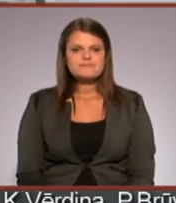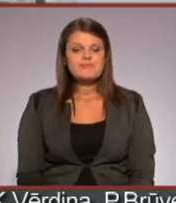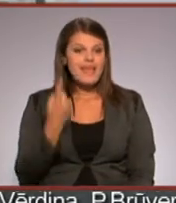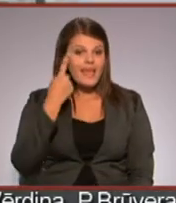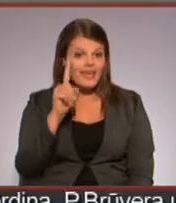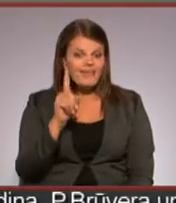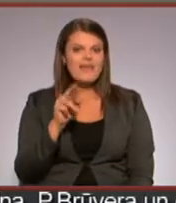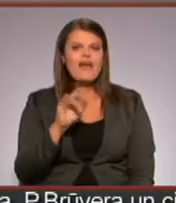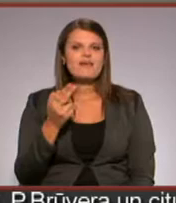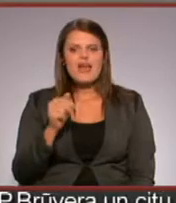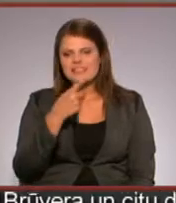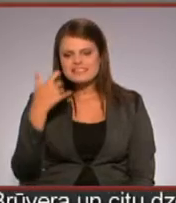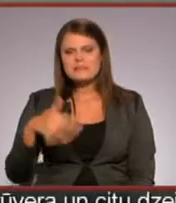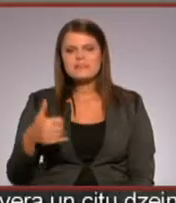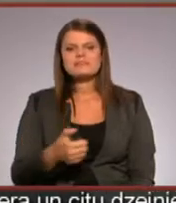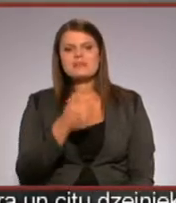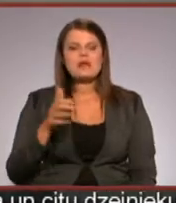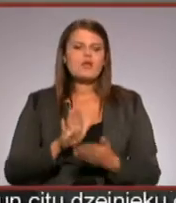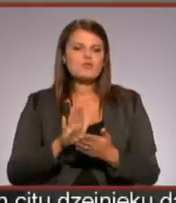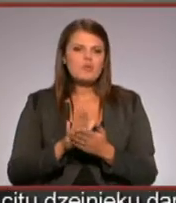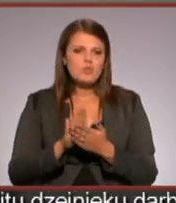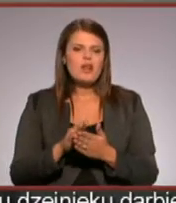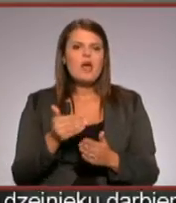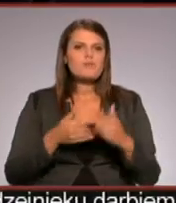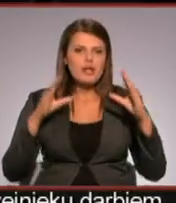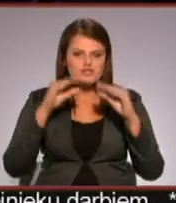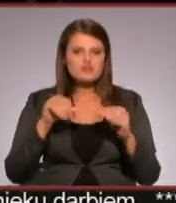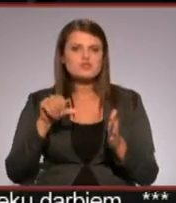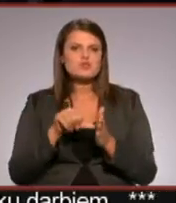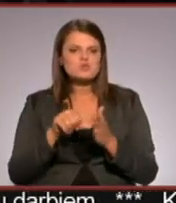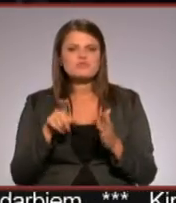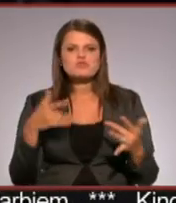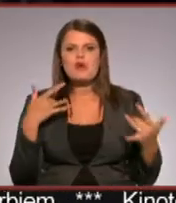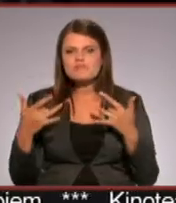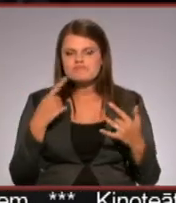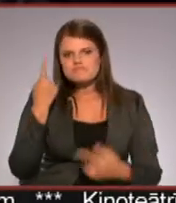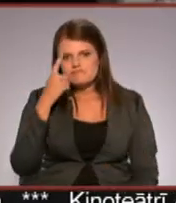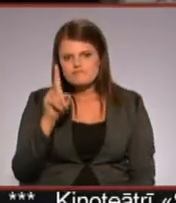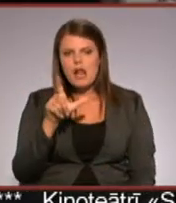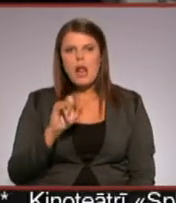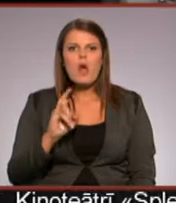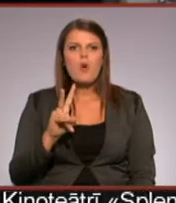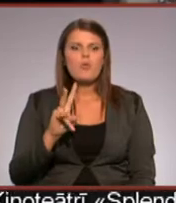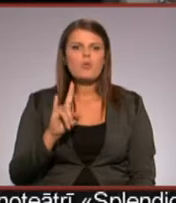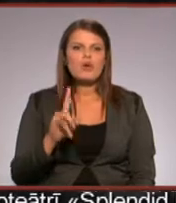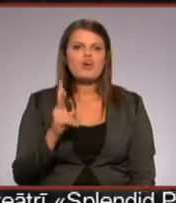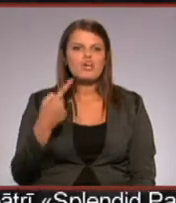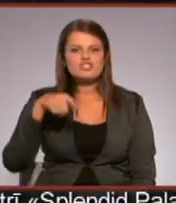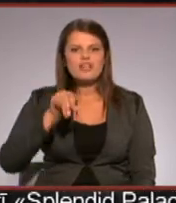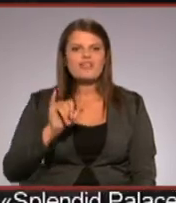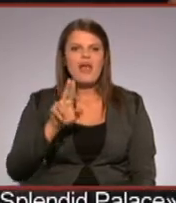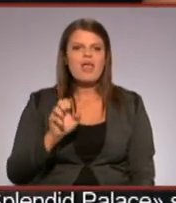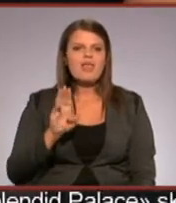Ideja Raiņa 150. Gada dienas priekšvakarā uzvest Indulu un Āriju ienāca prātā Herbertam Laukšteinam. Kā arī